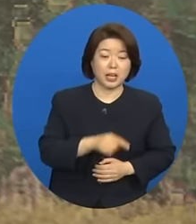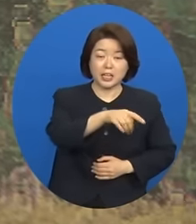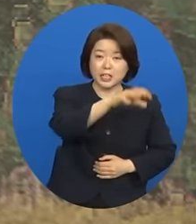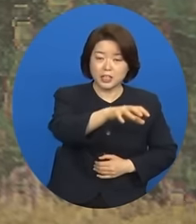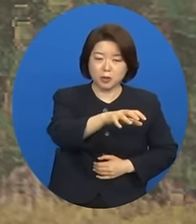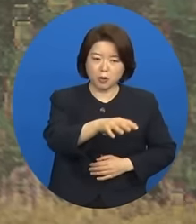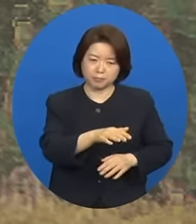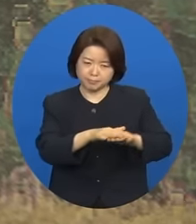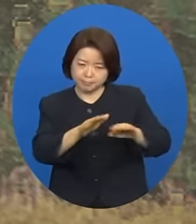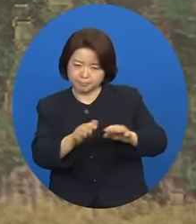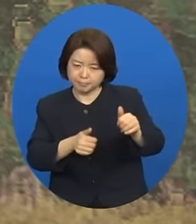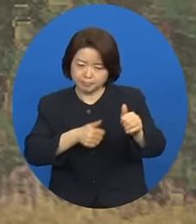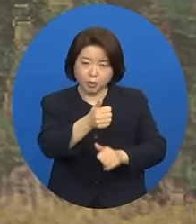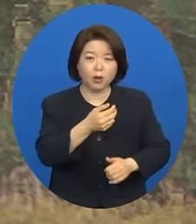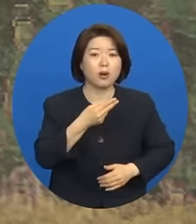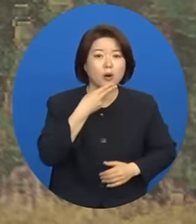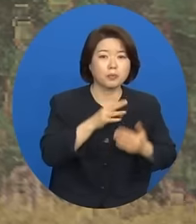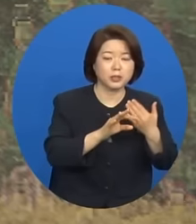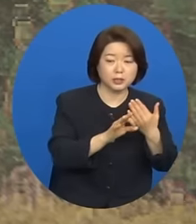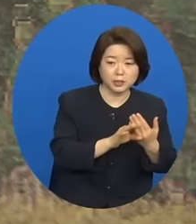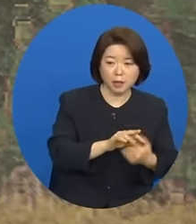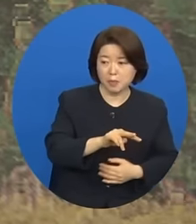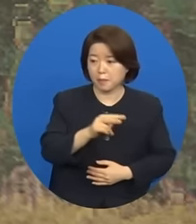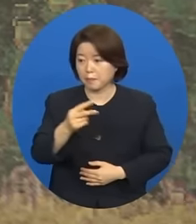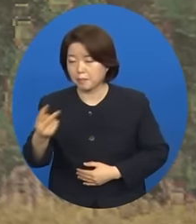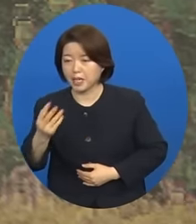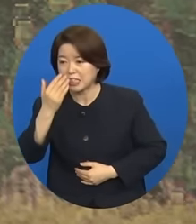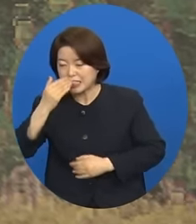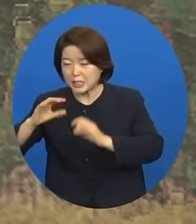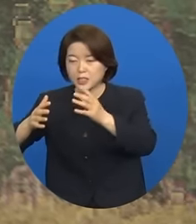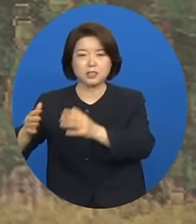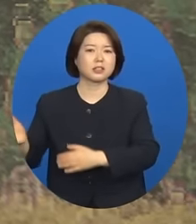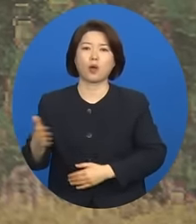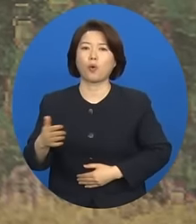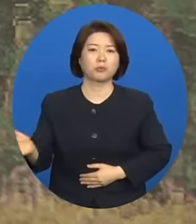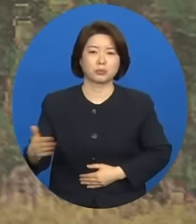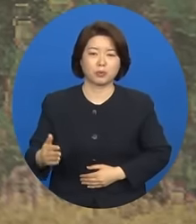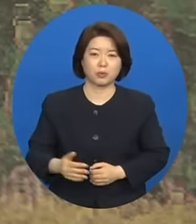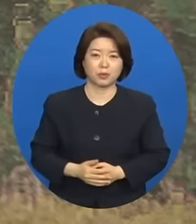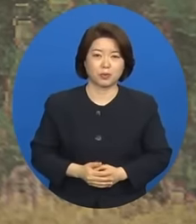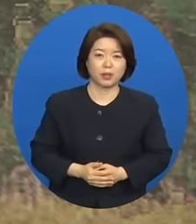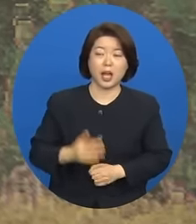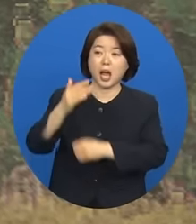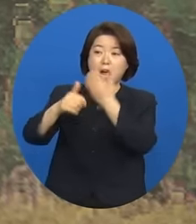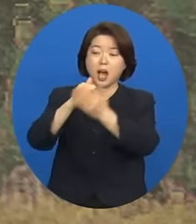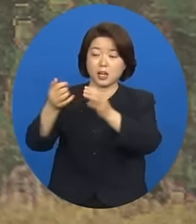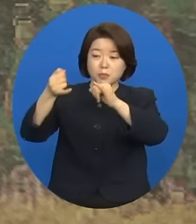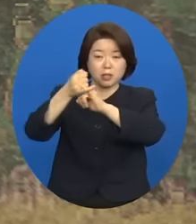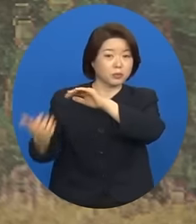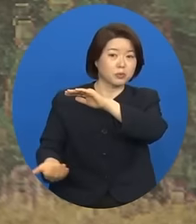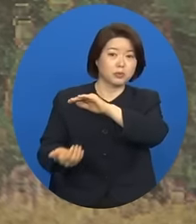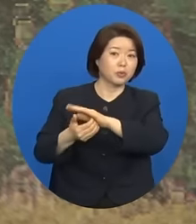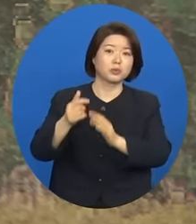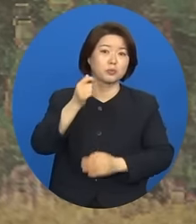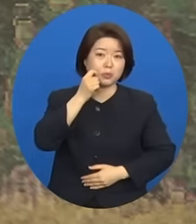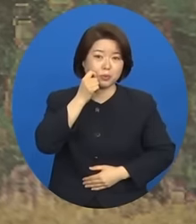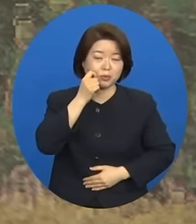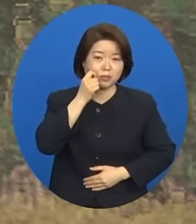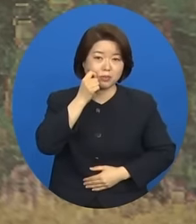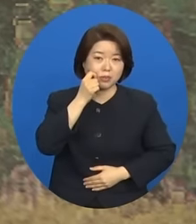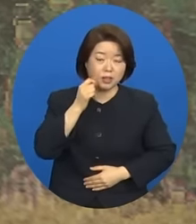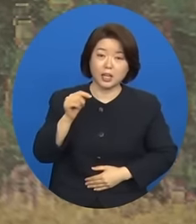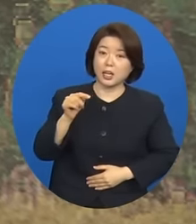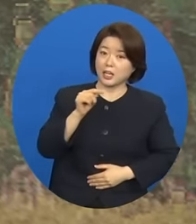않았더라면 이스라엘이 되지 못한다는 거예요. 심지어 하나님의 약속이 성취되지 못합니다. 이